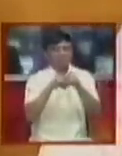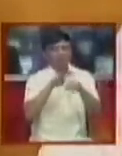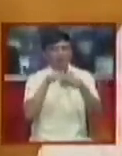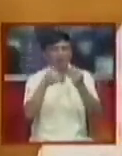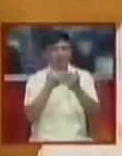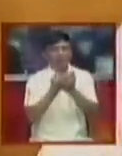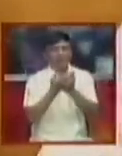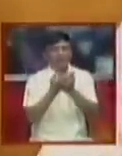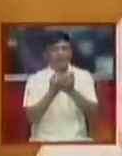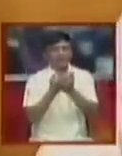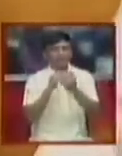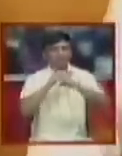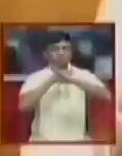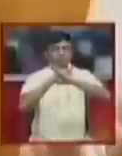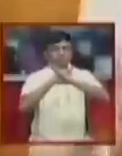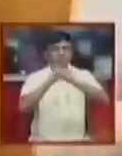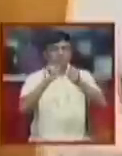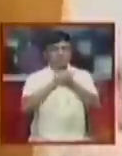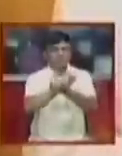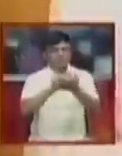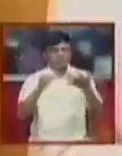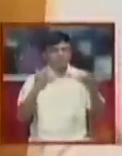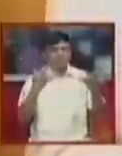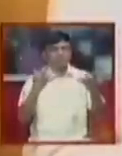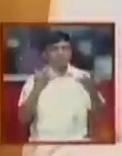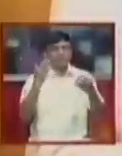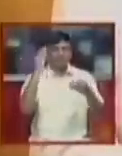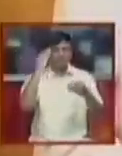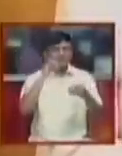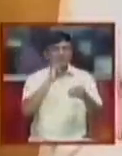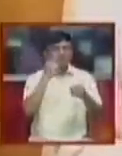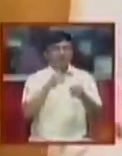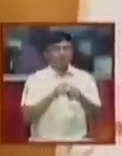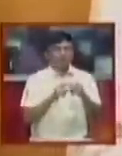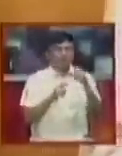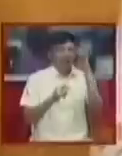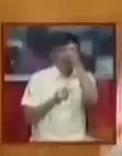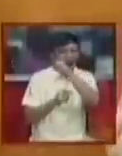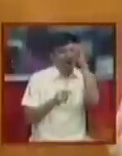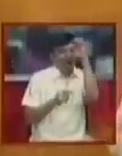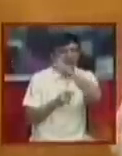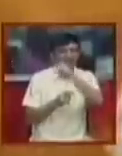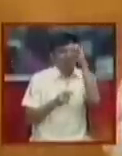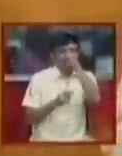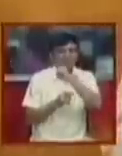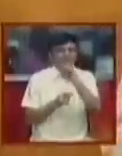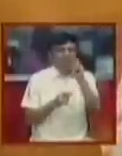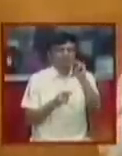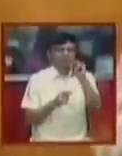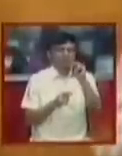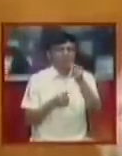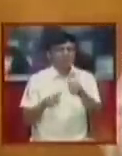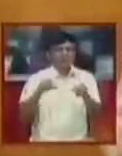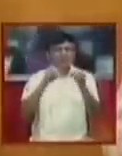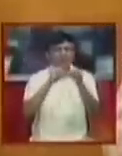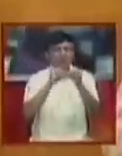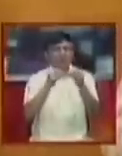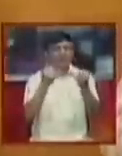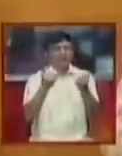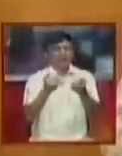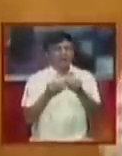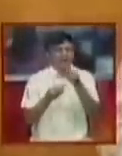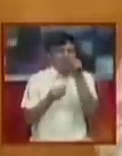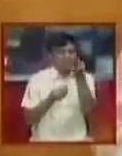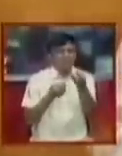inisiyatiba kontra sa sakuna. At hindi na rin po idinadaan sa tsamba ang paglilikas sa mga pamilya. Gamit ang